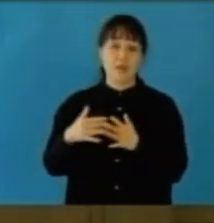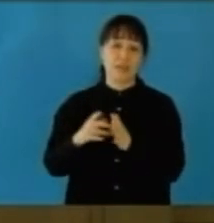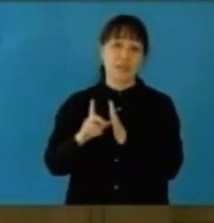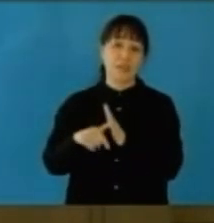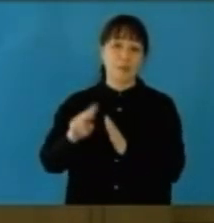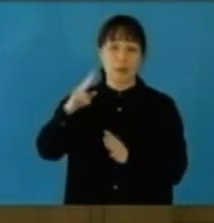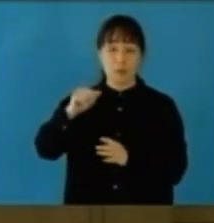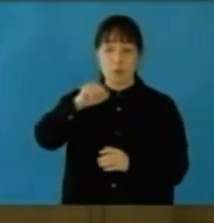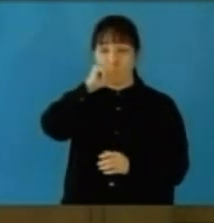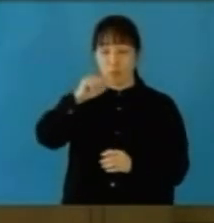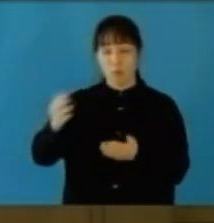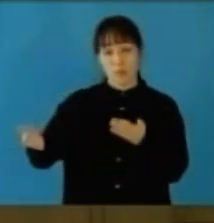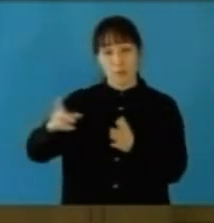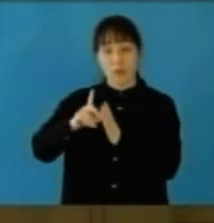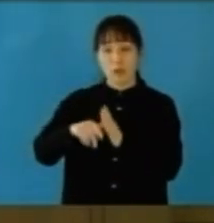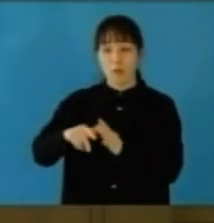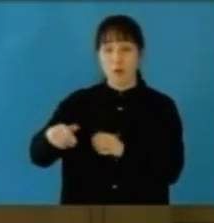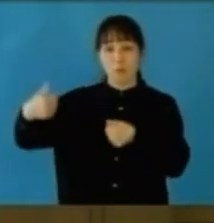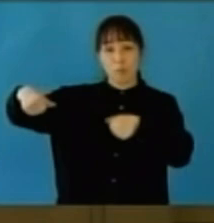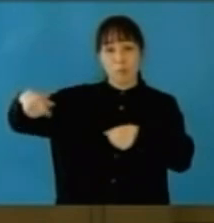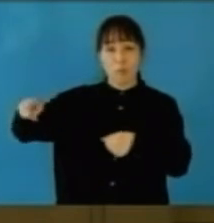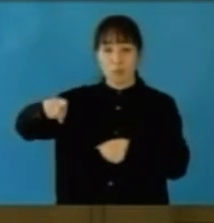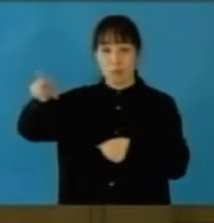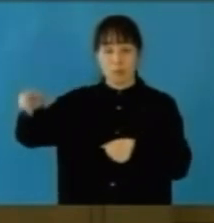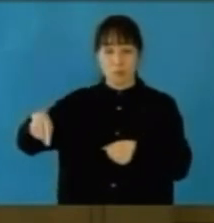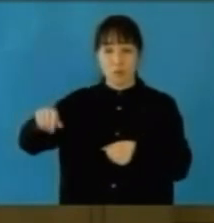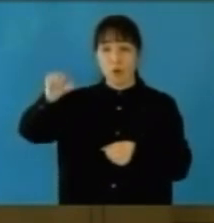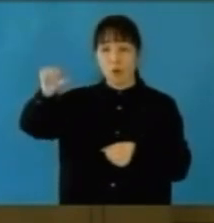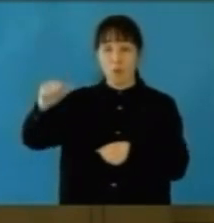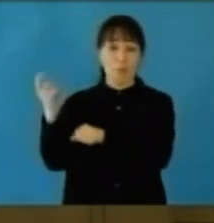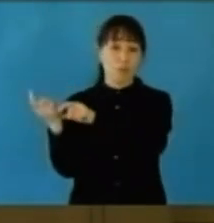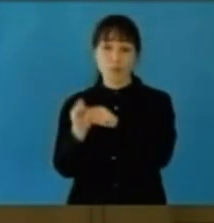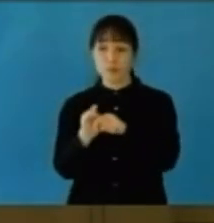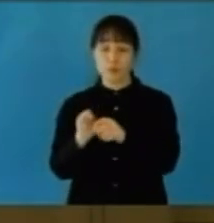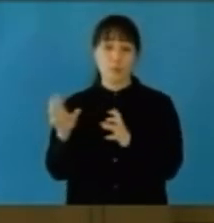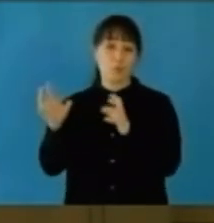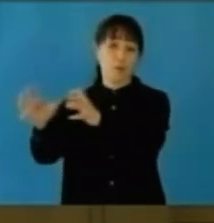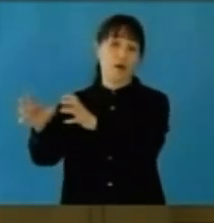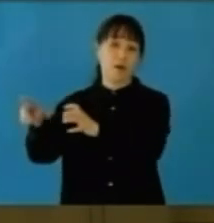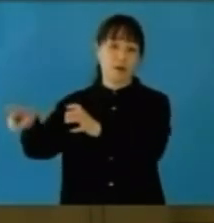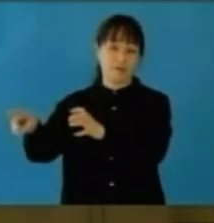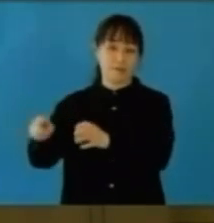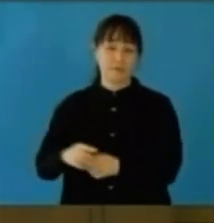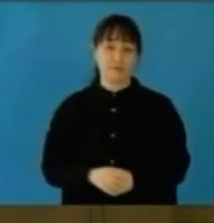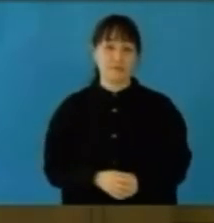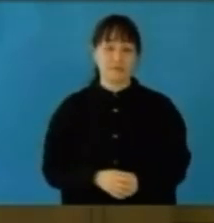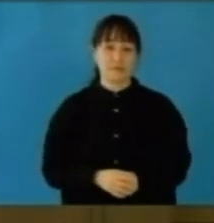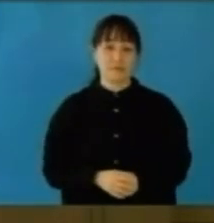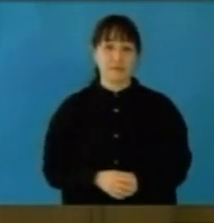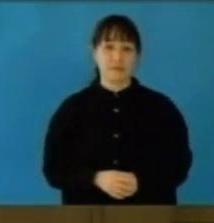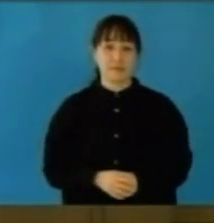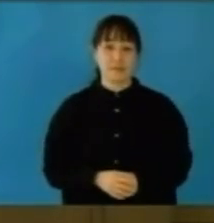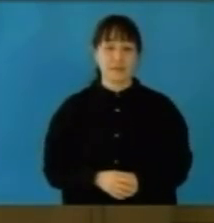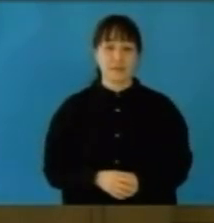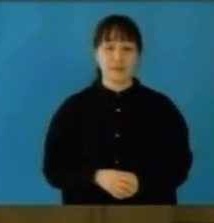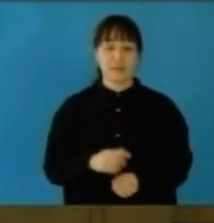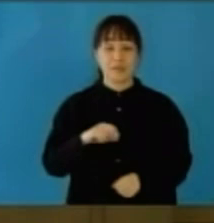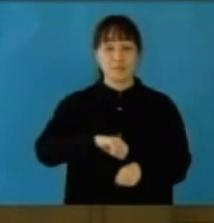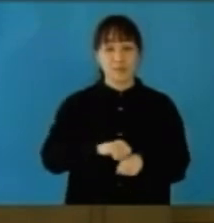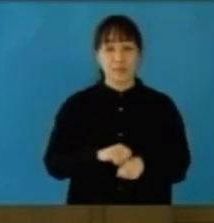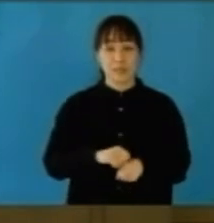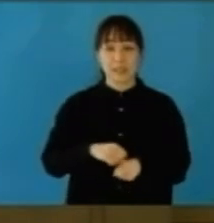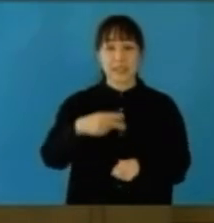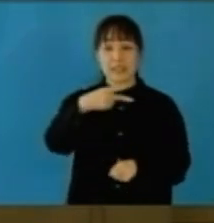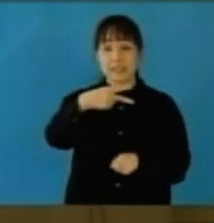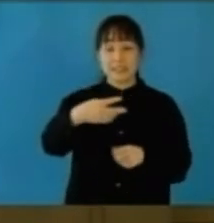中で、読売ジャイアンツとかソフトバンクホークス来てまして、5球団来てるんですね。まあ、つまり、申し上げたいのは、ぜひですね、1軍難しいかもしれませんけど、2軍、3